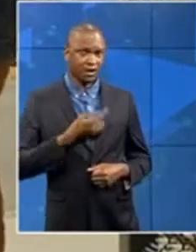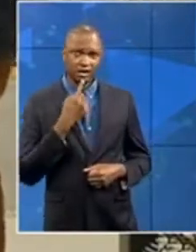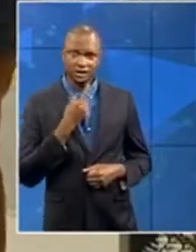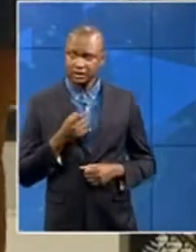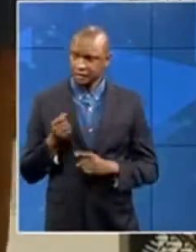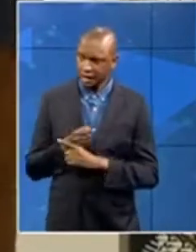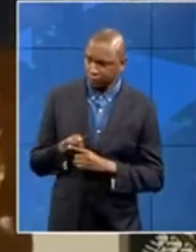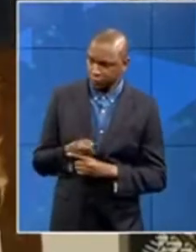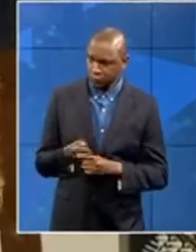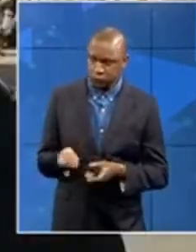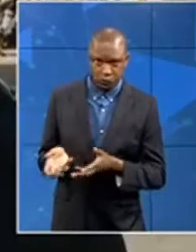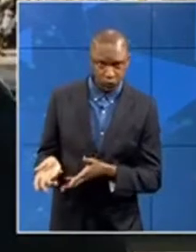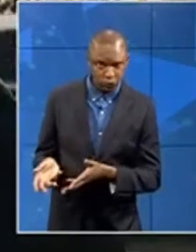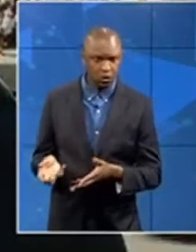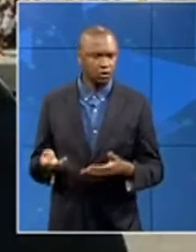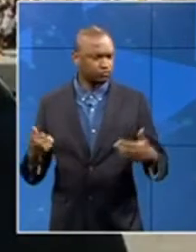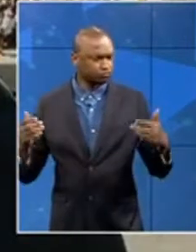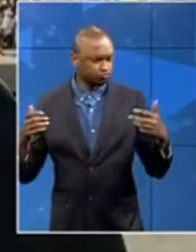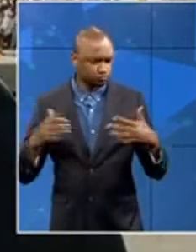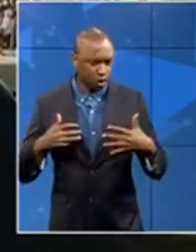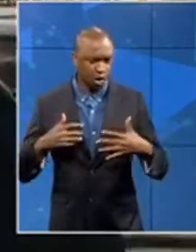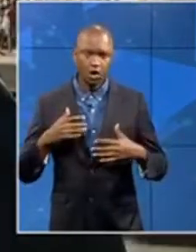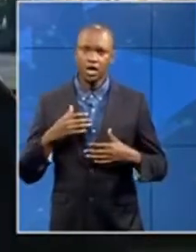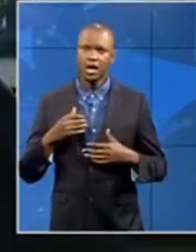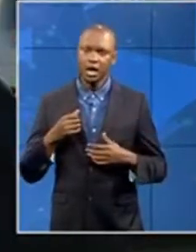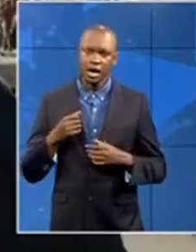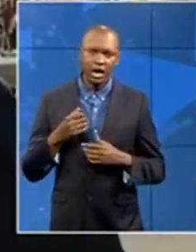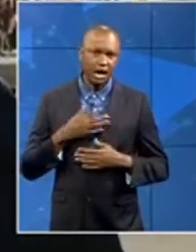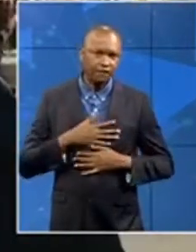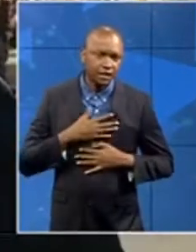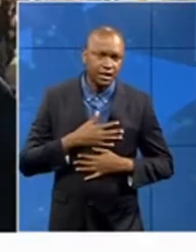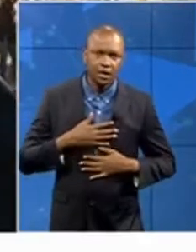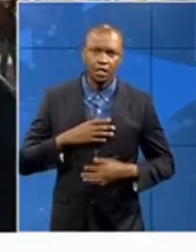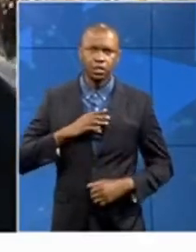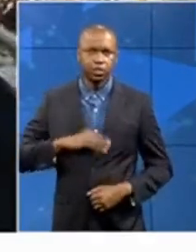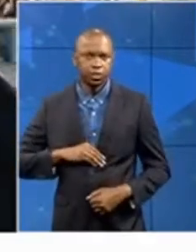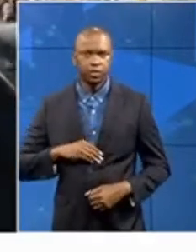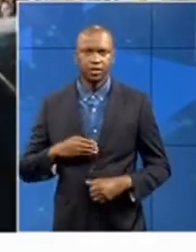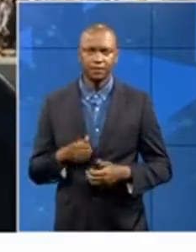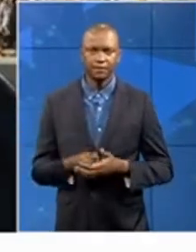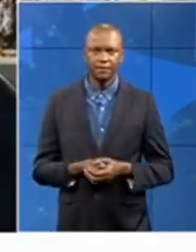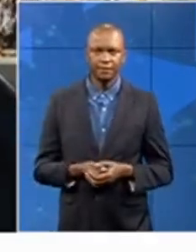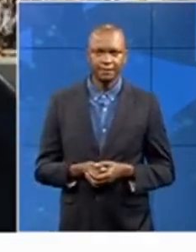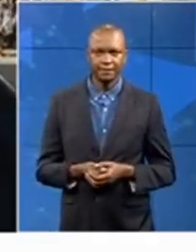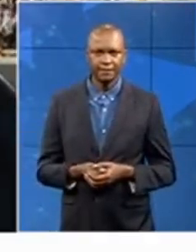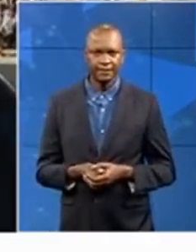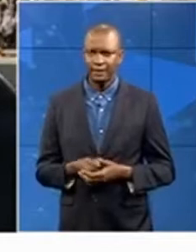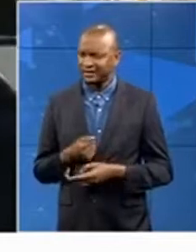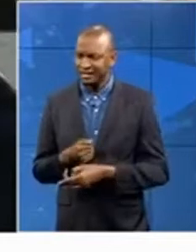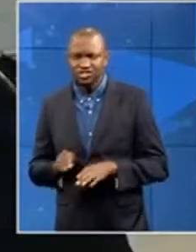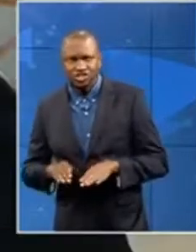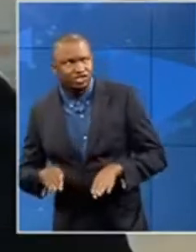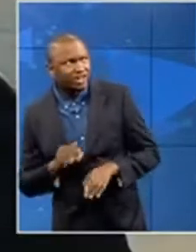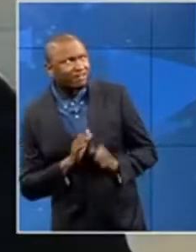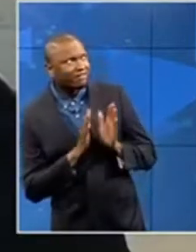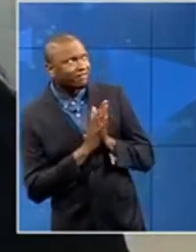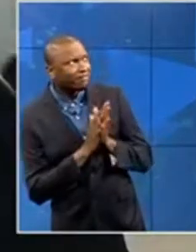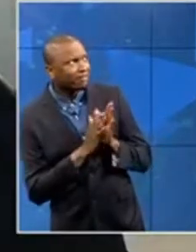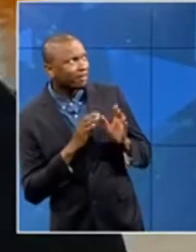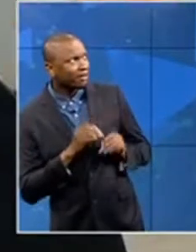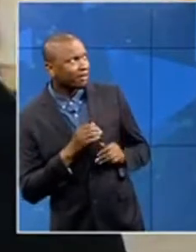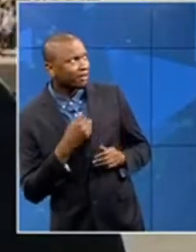badumele kakhulu. They say, daddy, don't beat me. You never beat him, you know, one day. He tell me, but don't beat me, daddy. Just like,